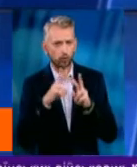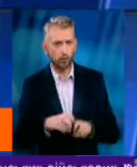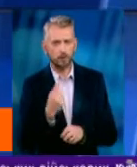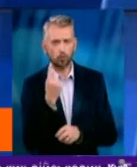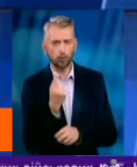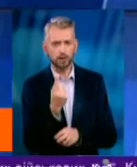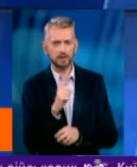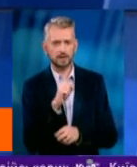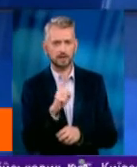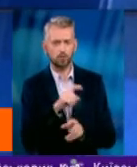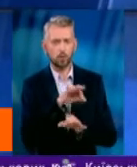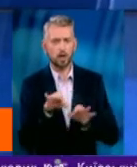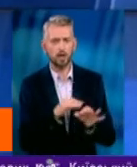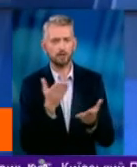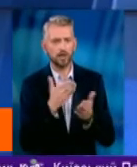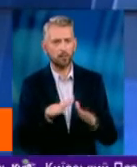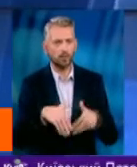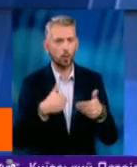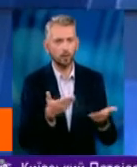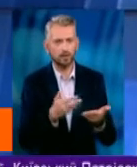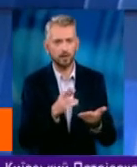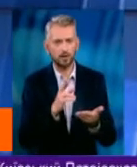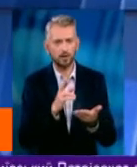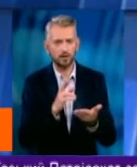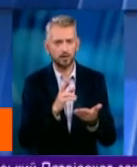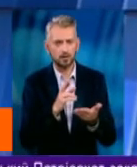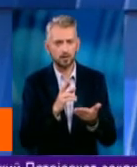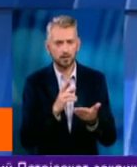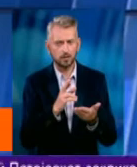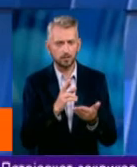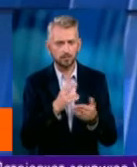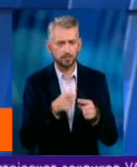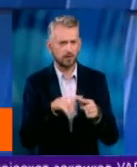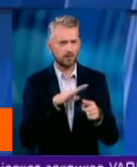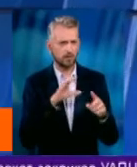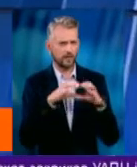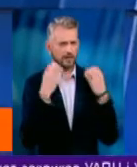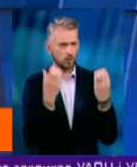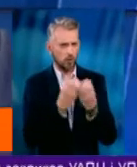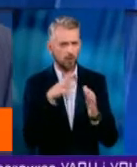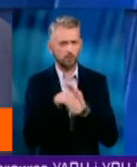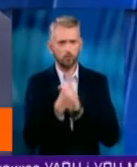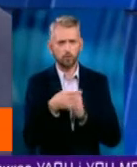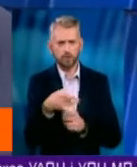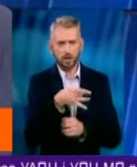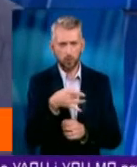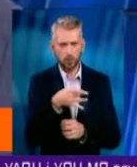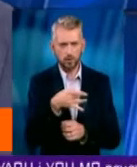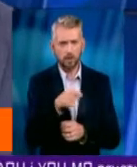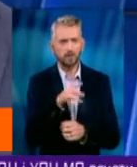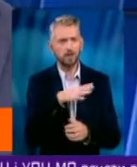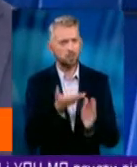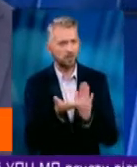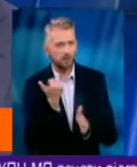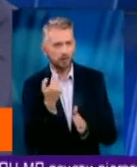з проєктів, який виносився як інвестиційно привабливий, це стадіон в одному з районів. Він був знятий,